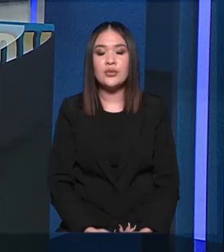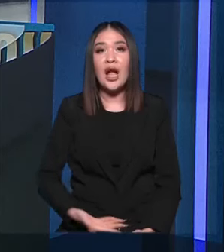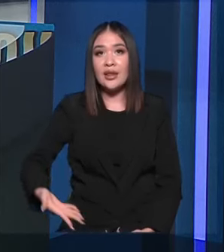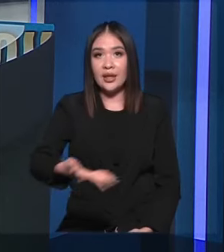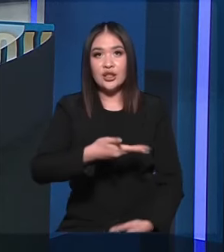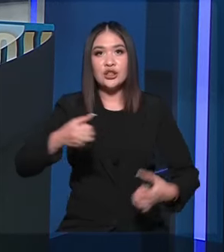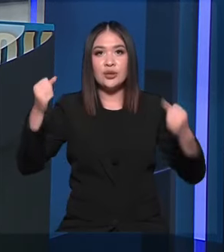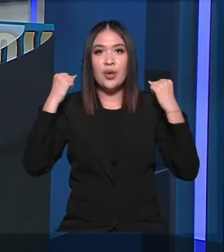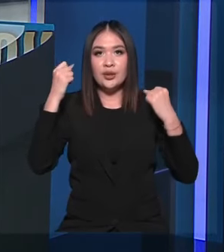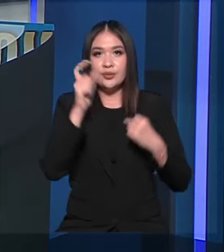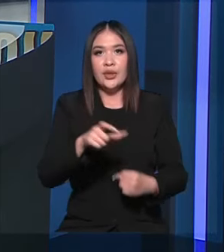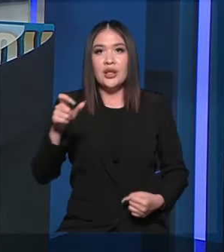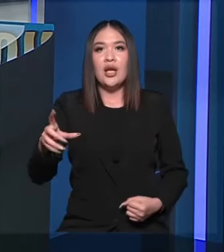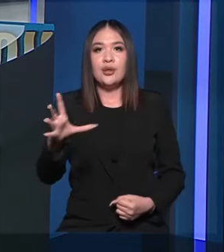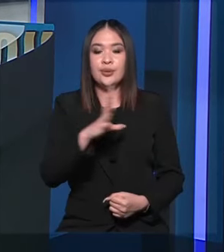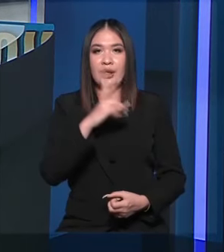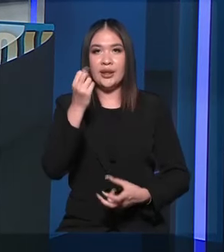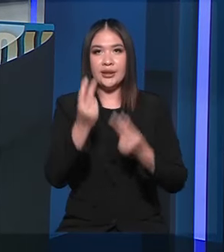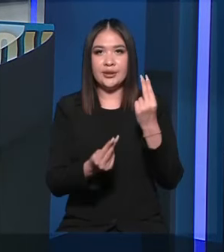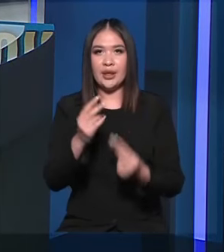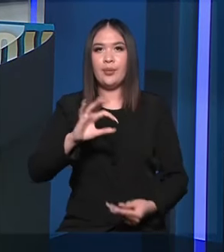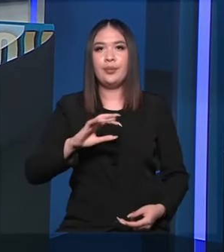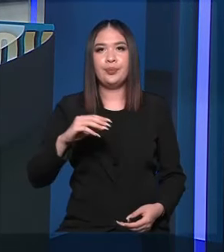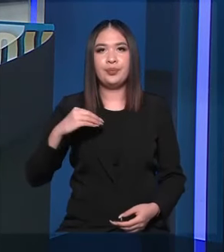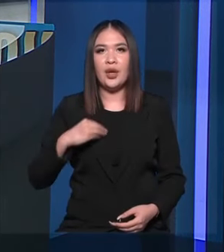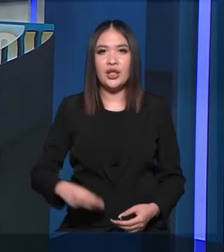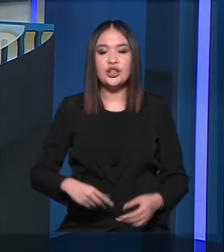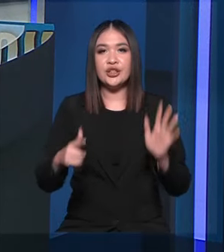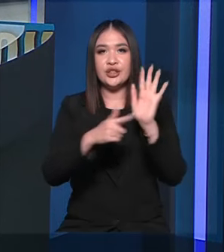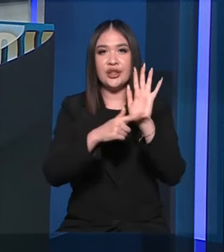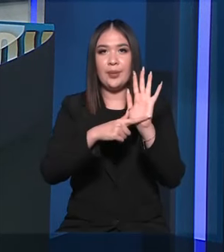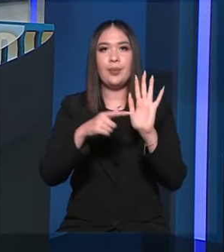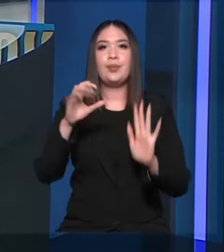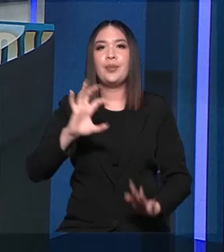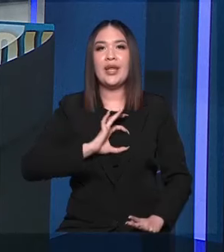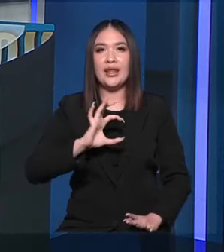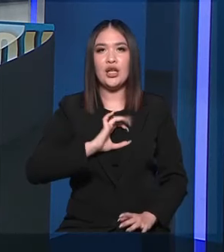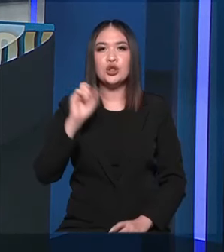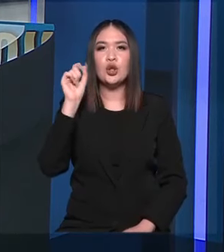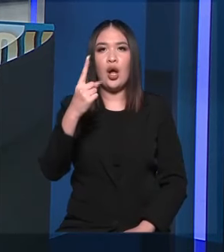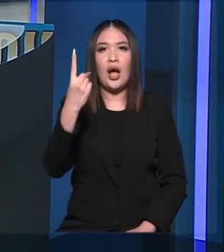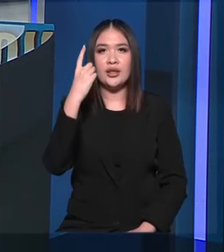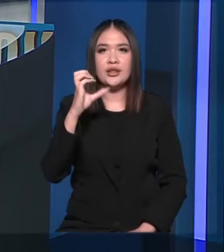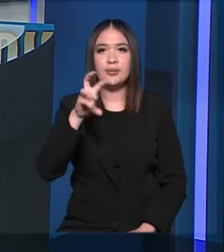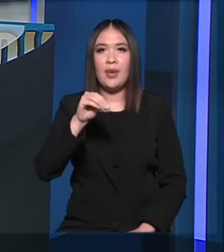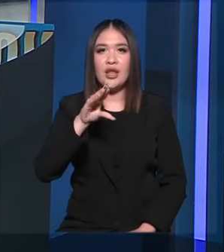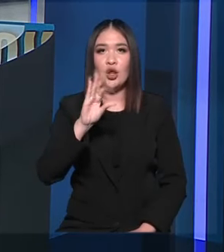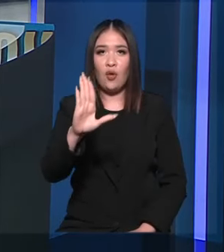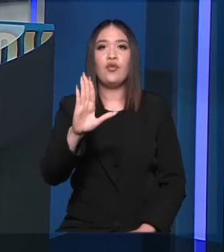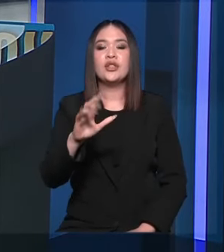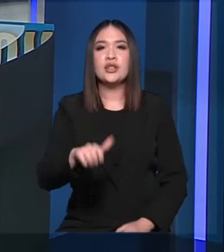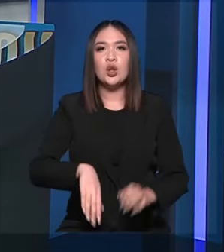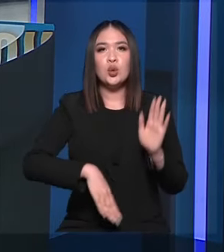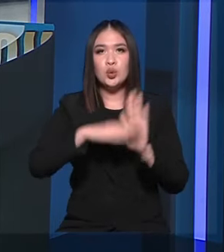Наши спортсмены завоевали на играх в Париже 7 медалей. Единственное золото в актив записал дзюдоист Ельдос Сметов, ставший